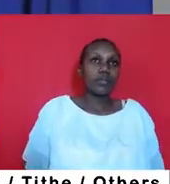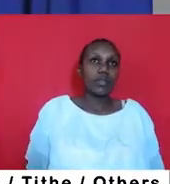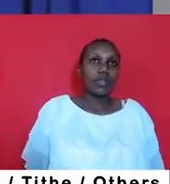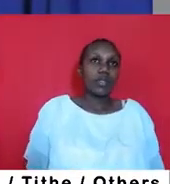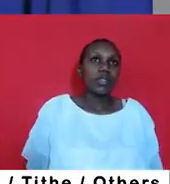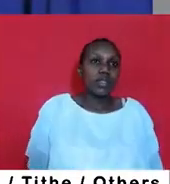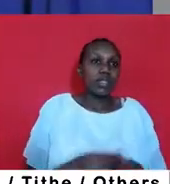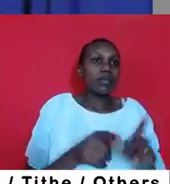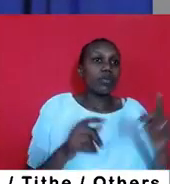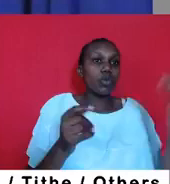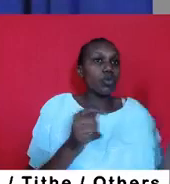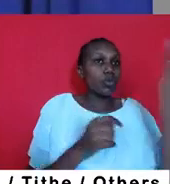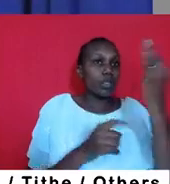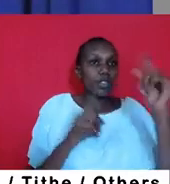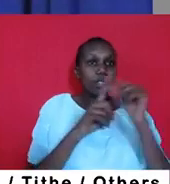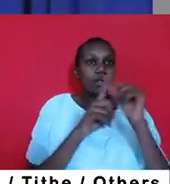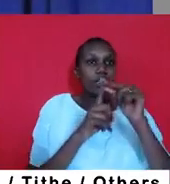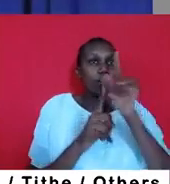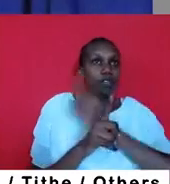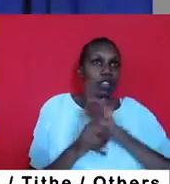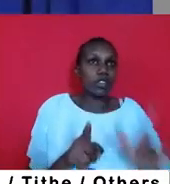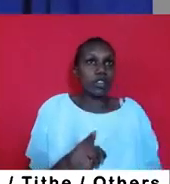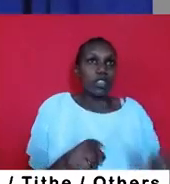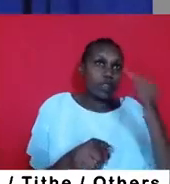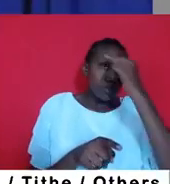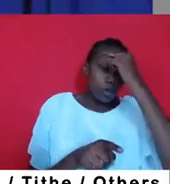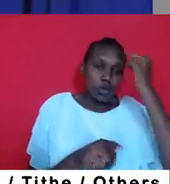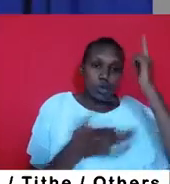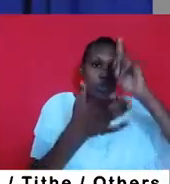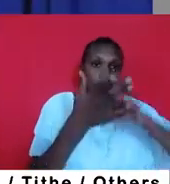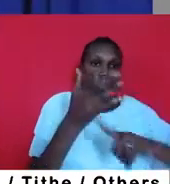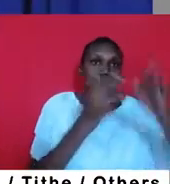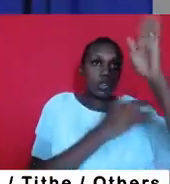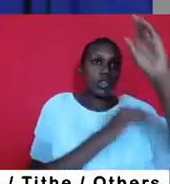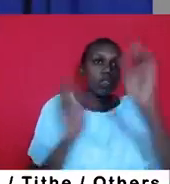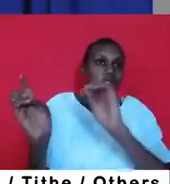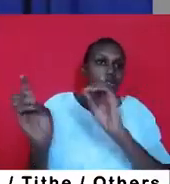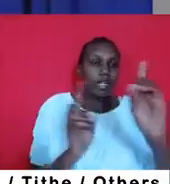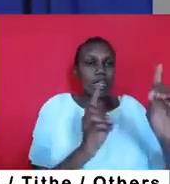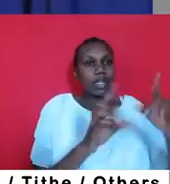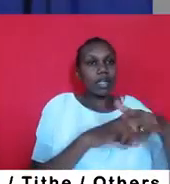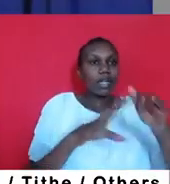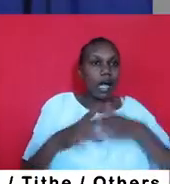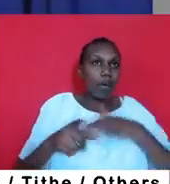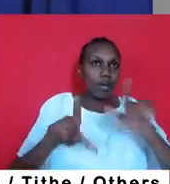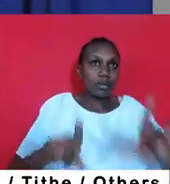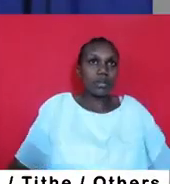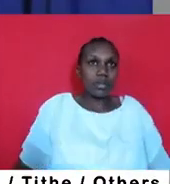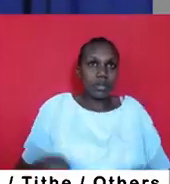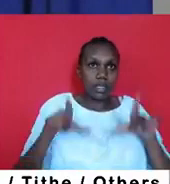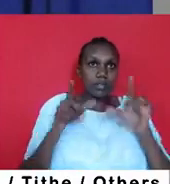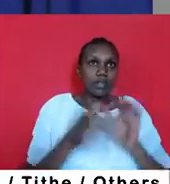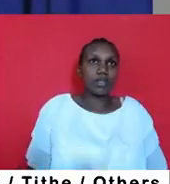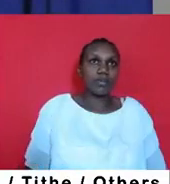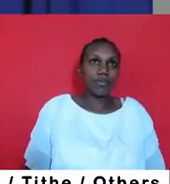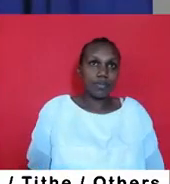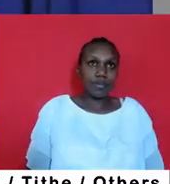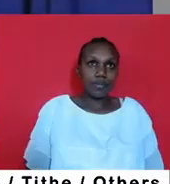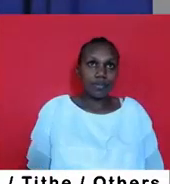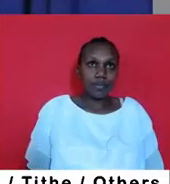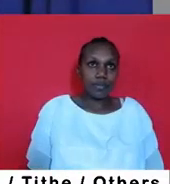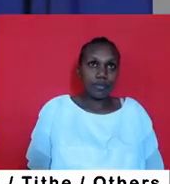Na tunahubiri neno la Mungu sababu ya yale Mungu ametutendea katika maishani mwetu.